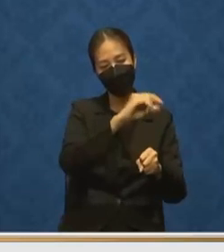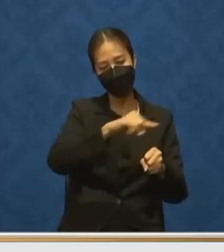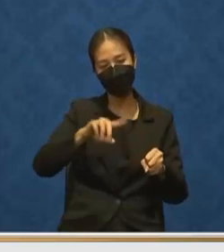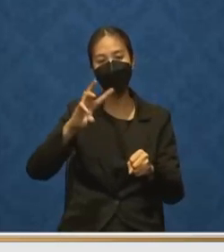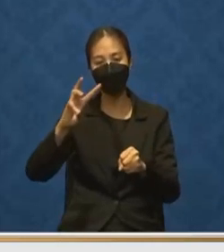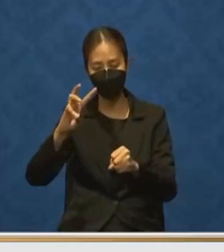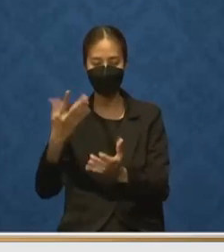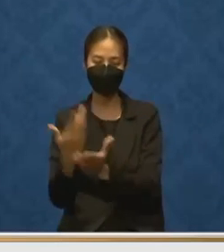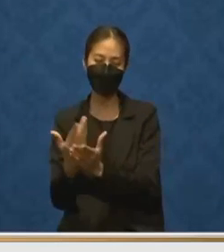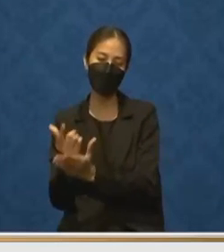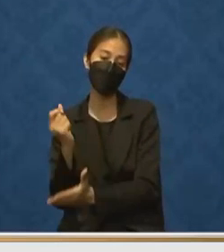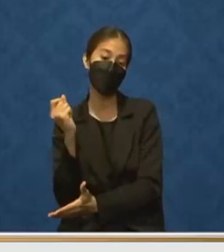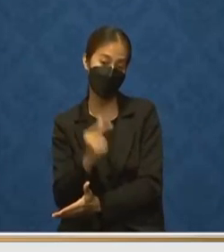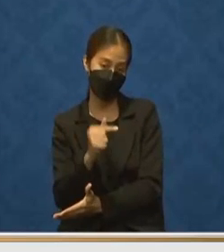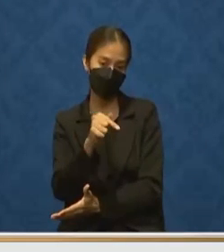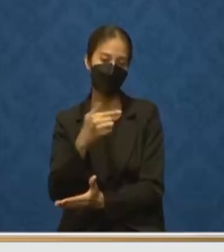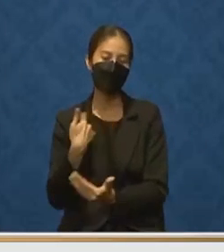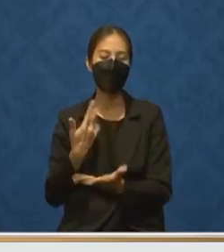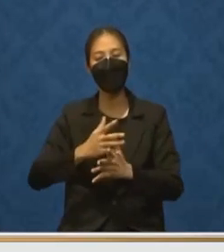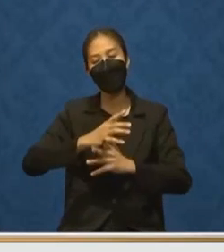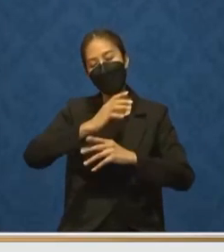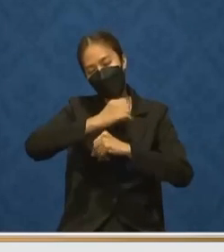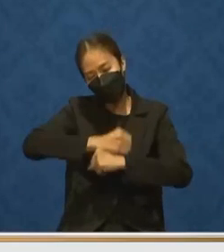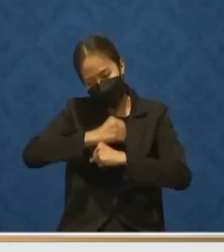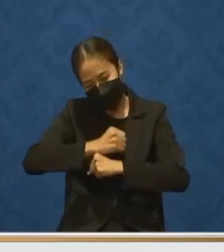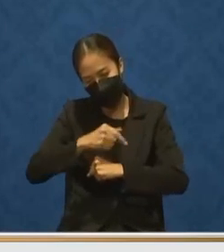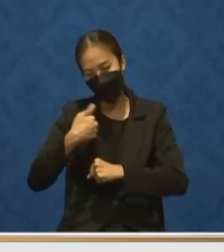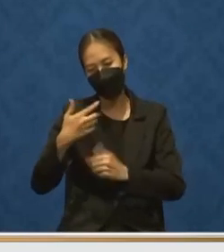สนับสนุนการจัดการศพผู้สูงอายุตามประเพณี